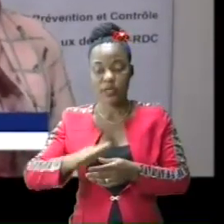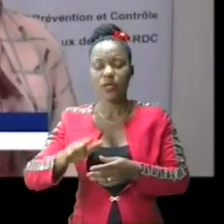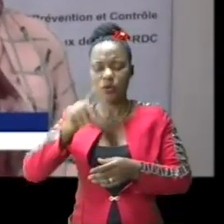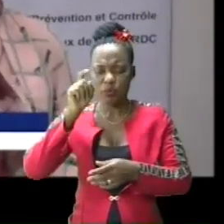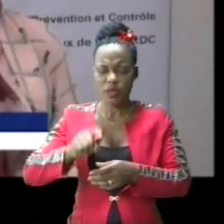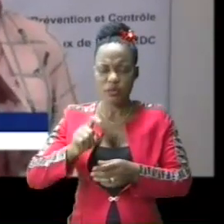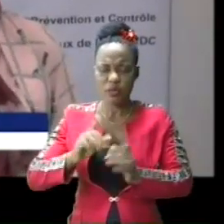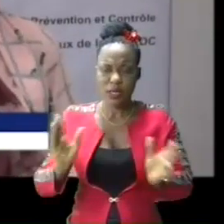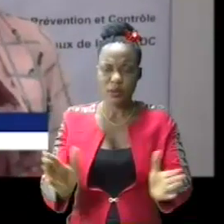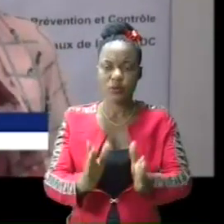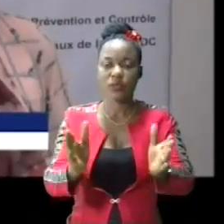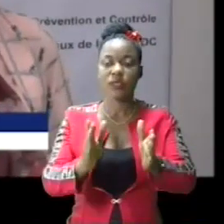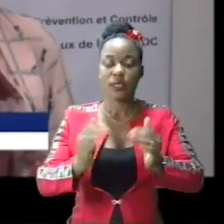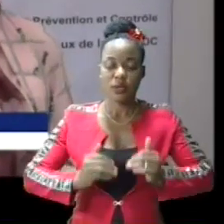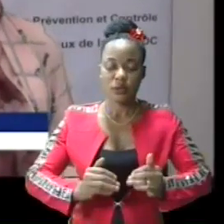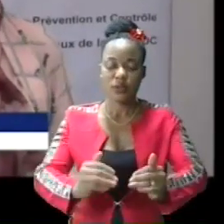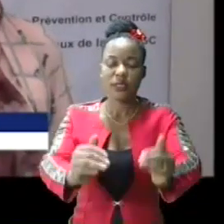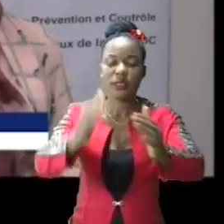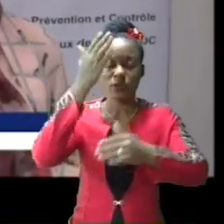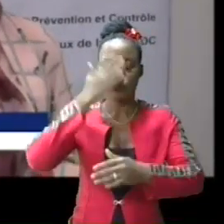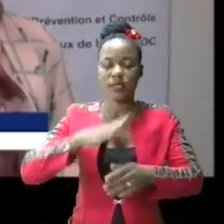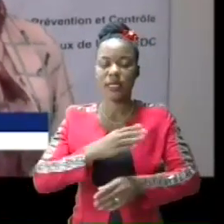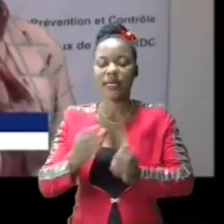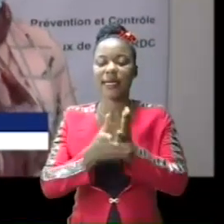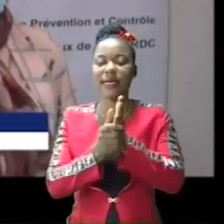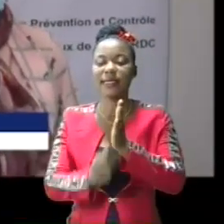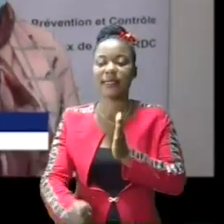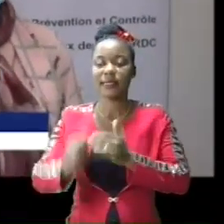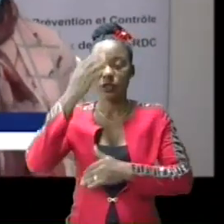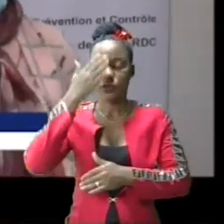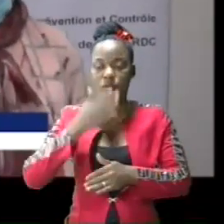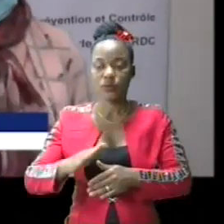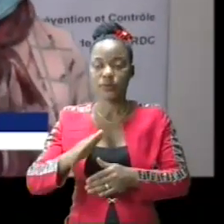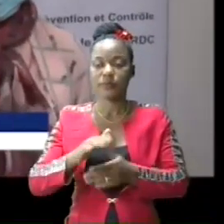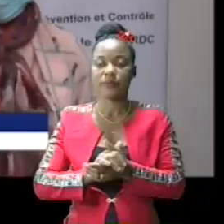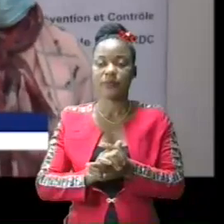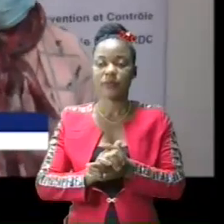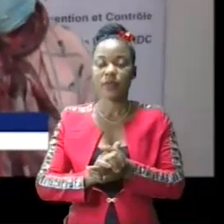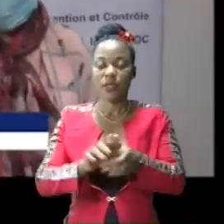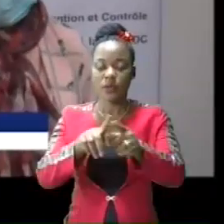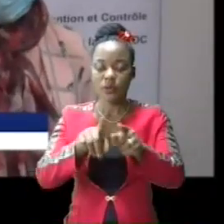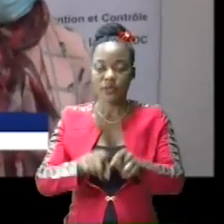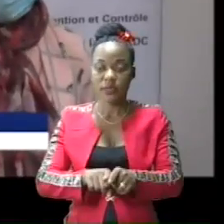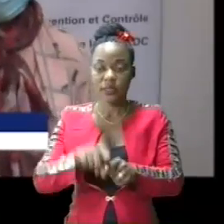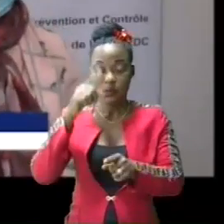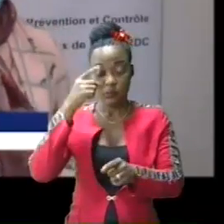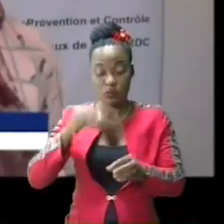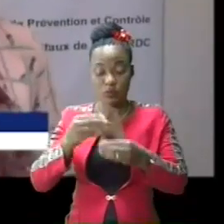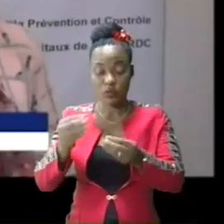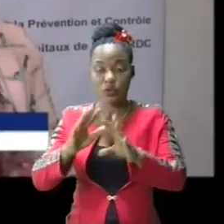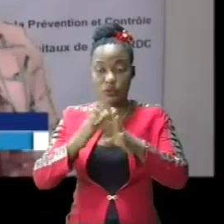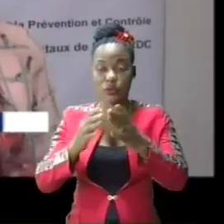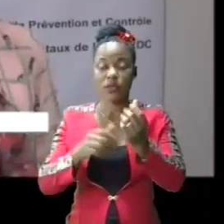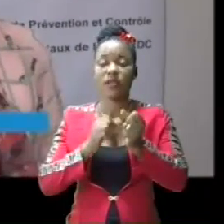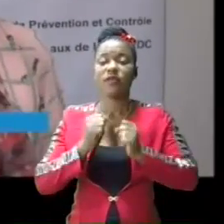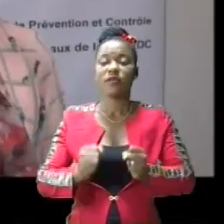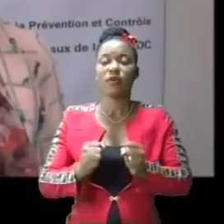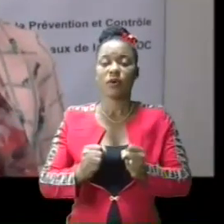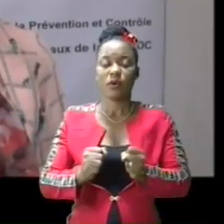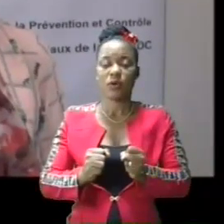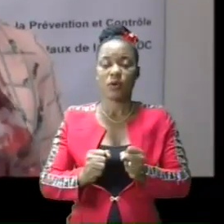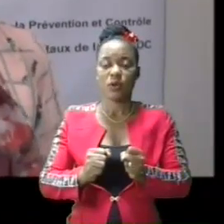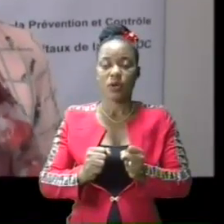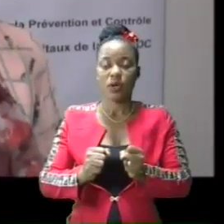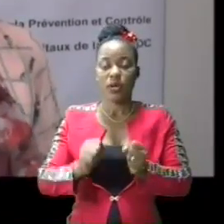à garantir la continuité des soins, la qualité des soins dans ces contextes et à manager aucun effort pour que